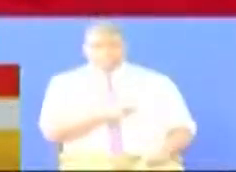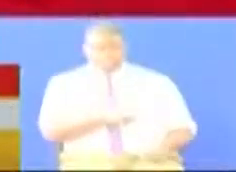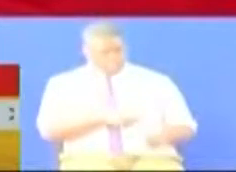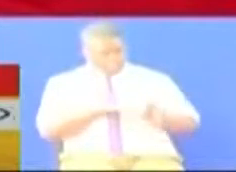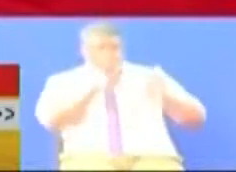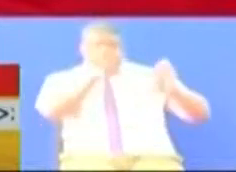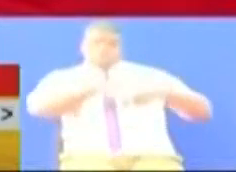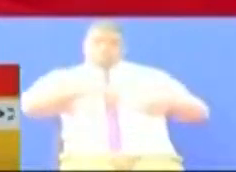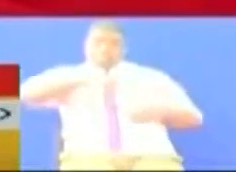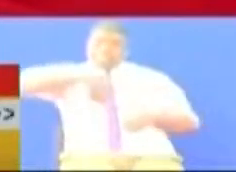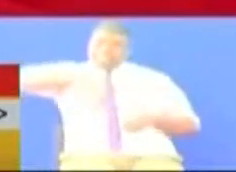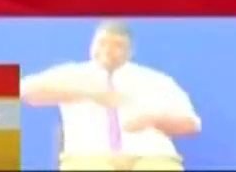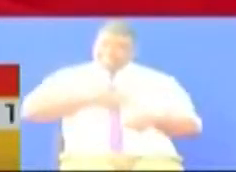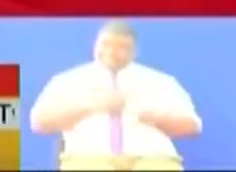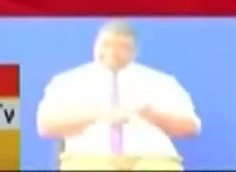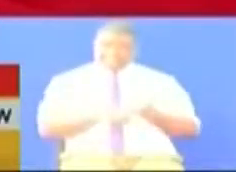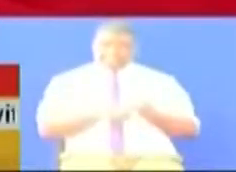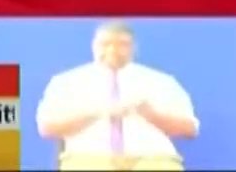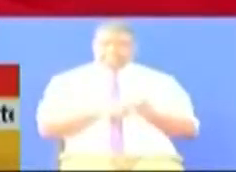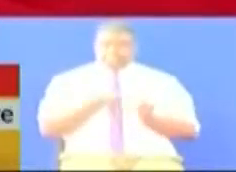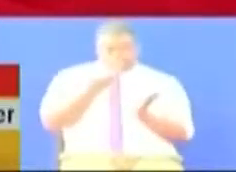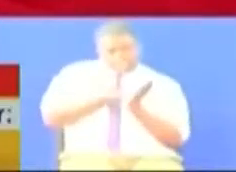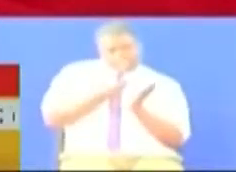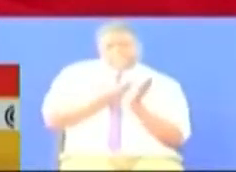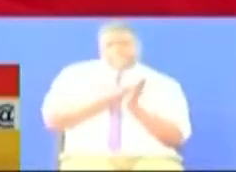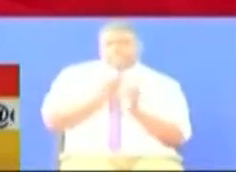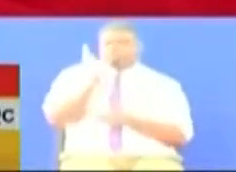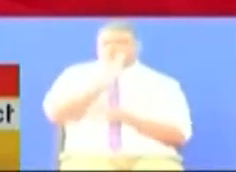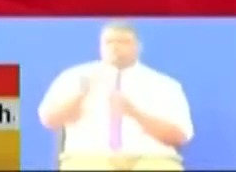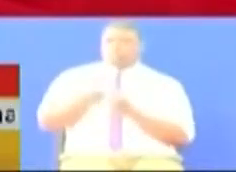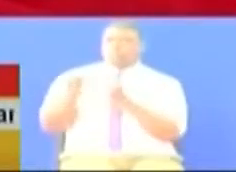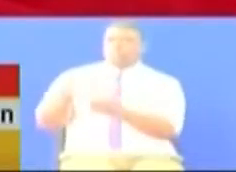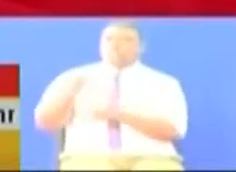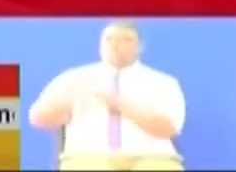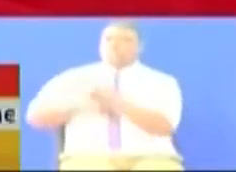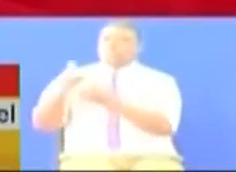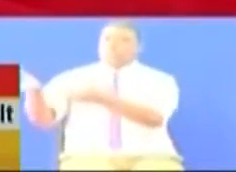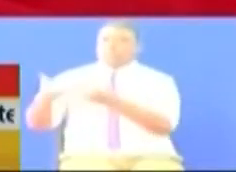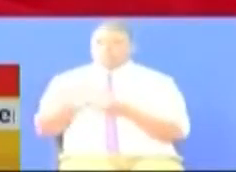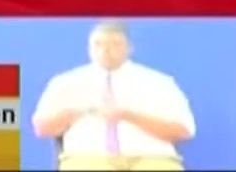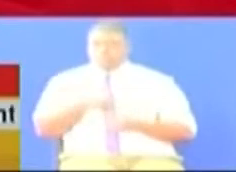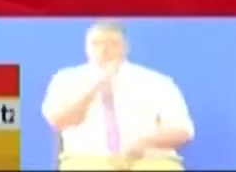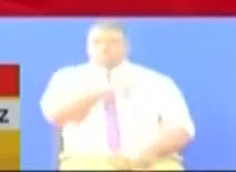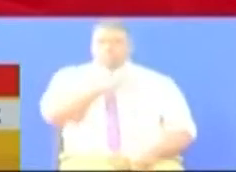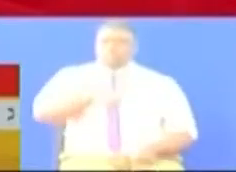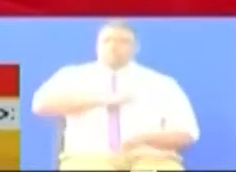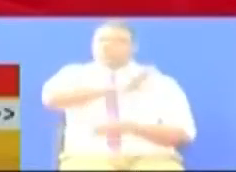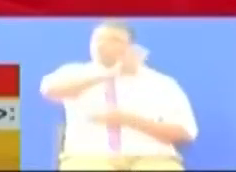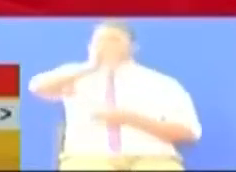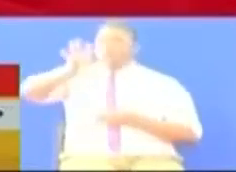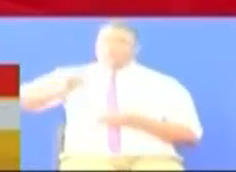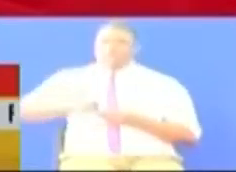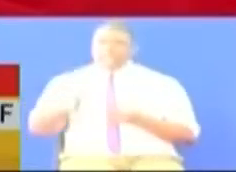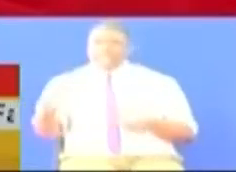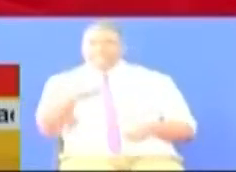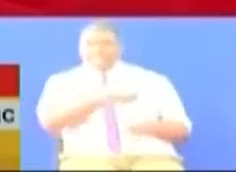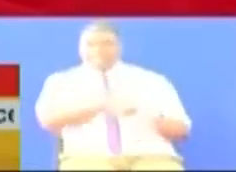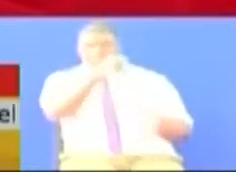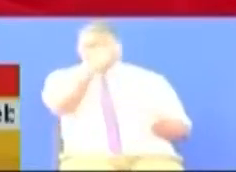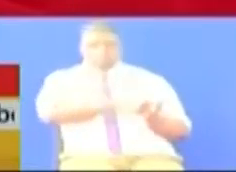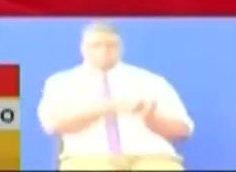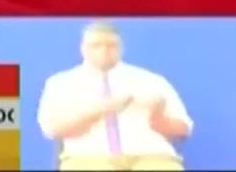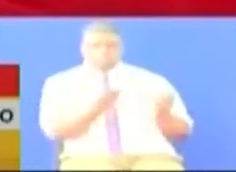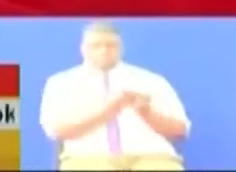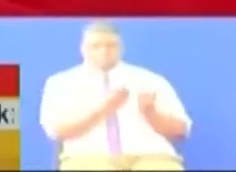na sisi tulishawahi pia kutoa mapendekezo ya kuona hatua sasa zichukuliwe kwa wale wote ambao ni wadaiwa sugu kama ilivyo katika